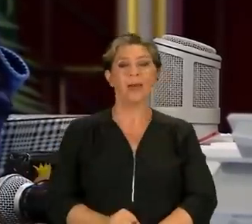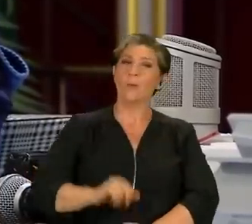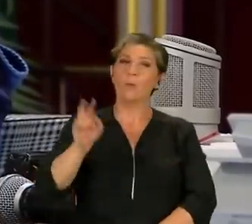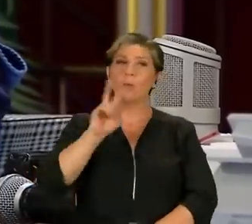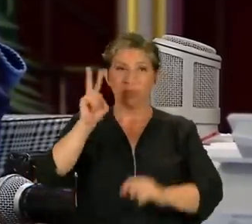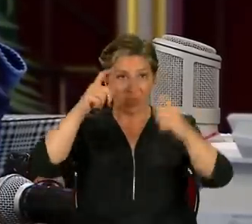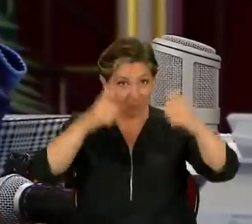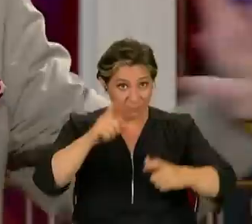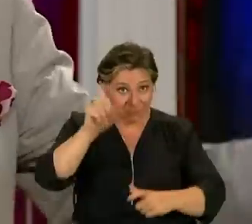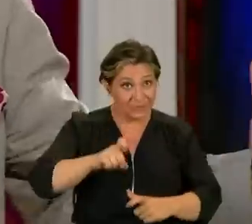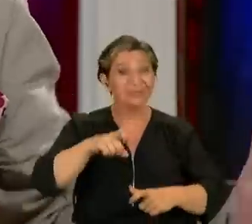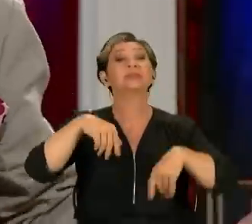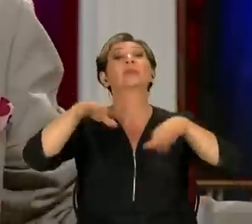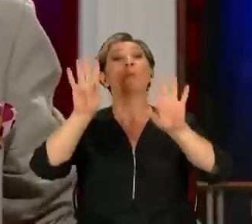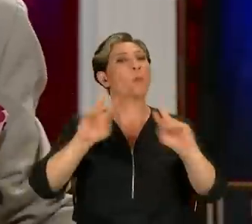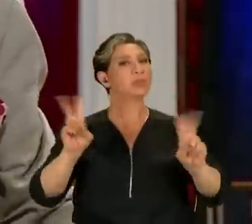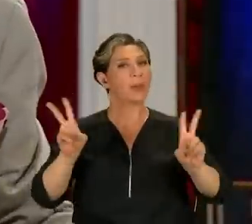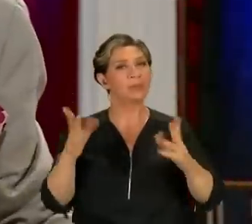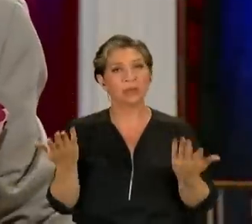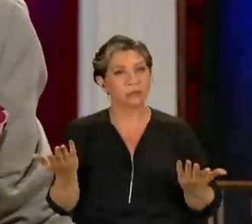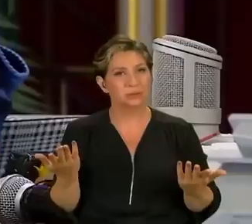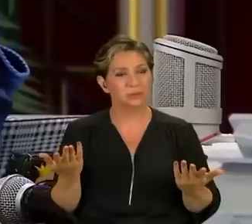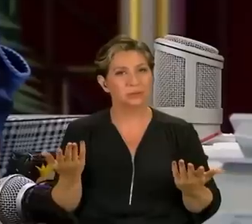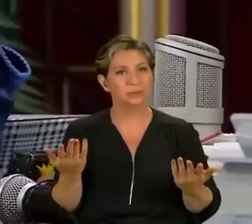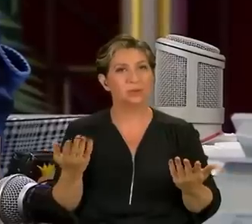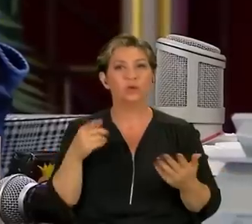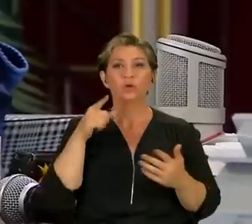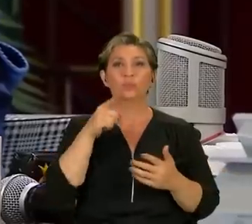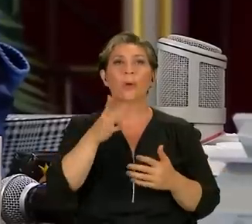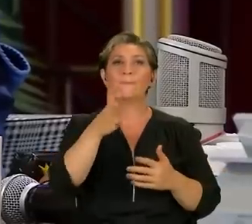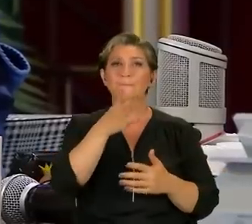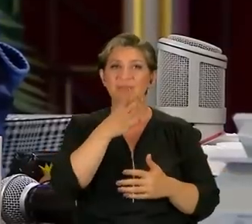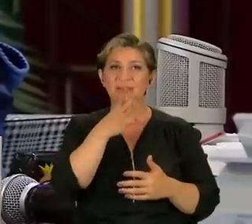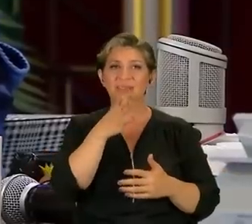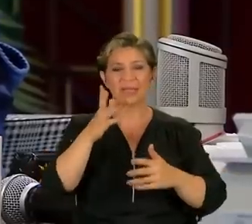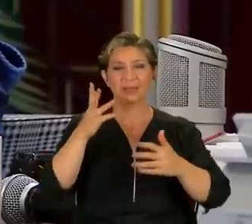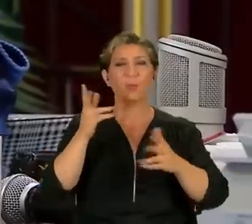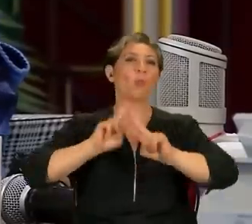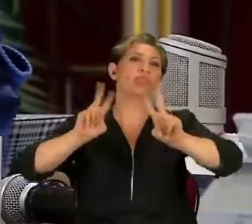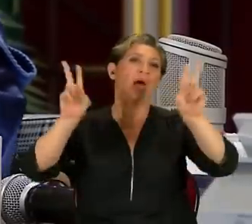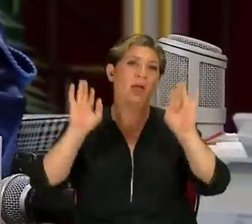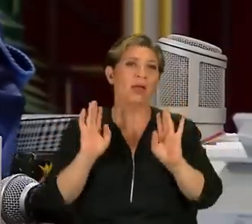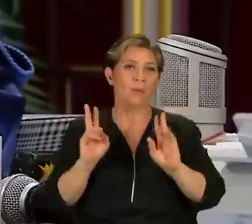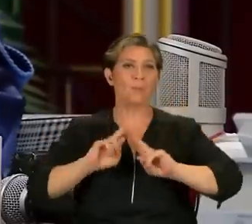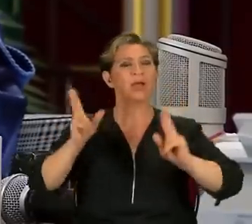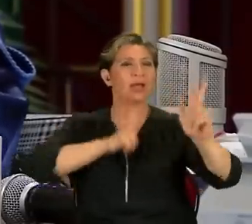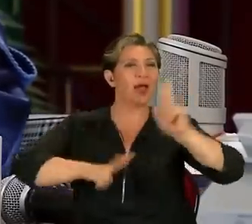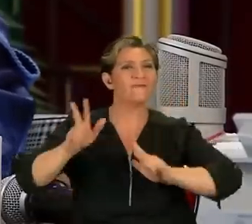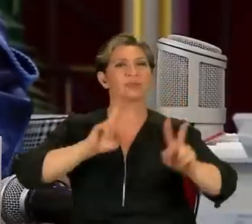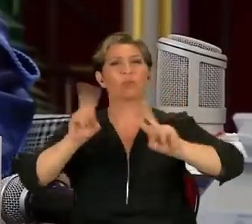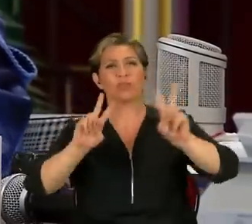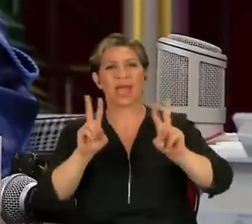bu? Semt olan moda mı yoksa moda mı? Bu bildiğin moda. Bildiğimiz.